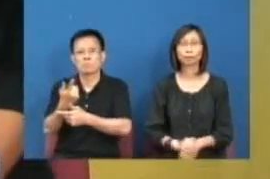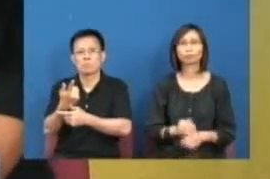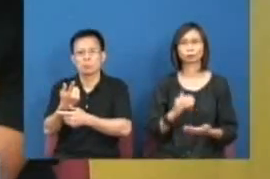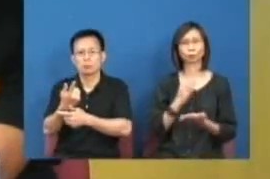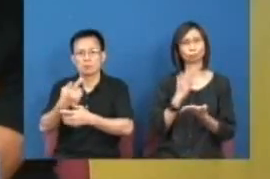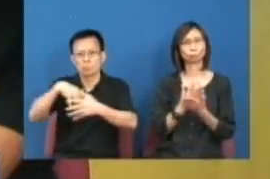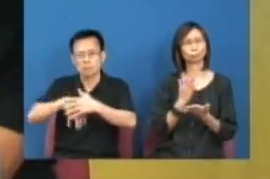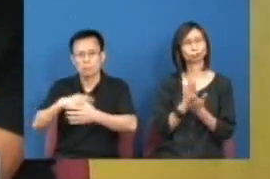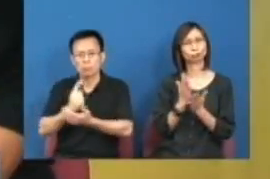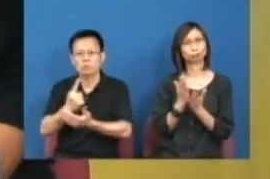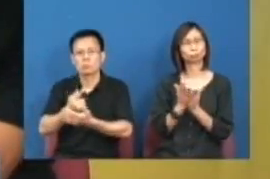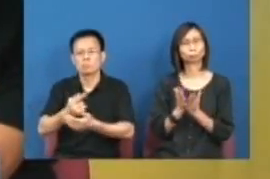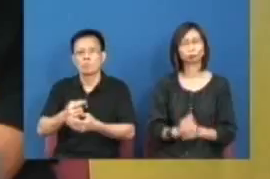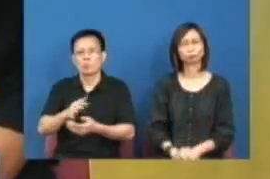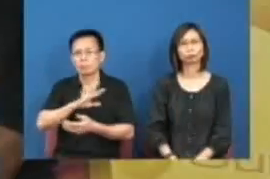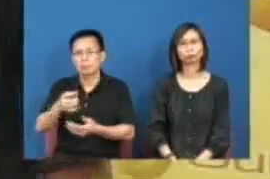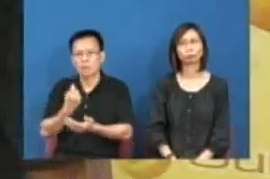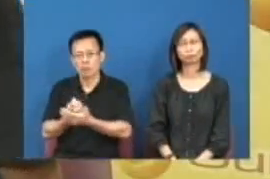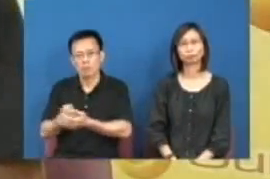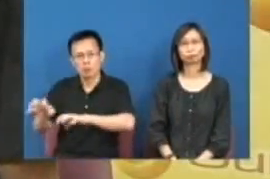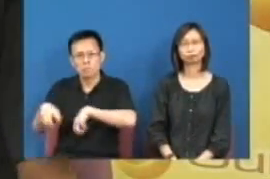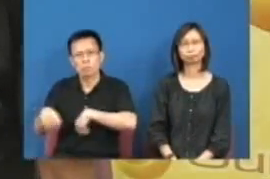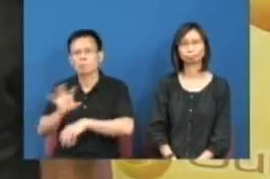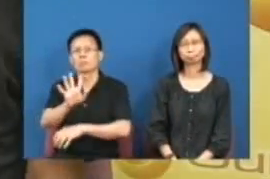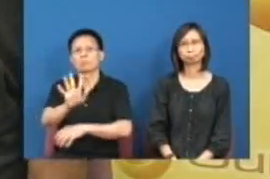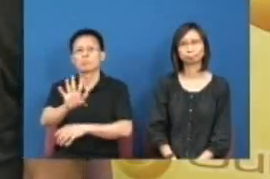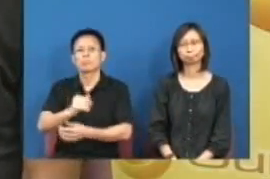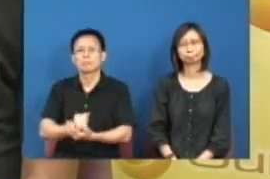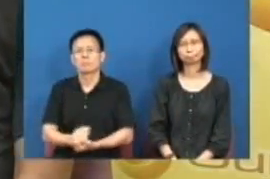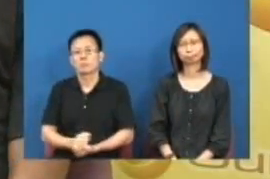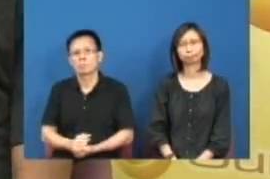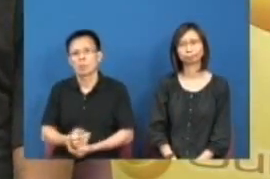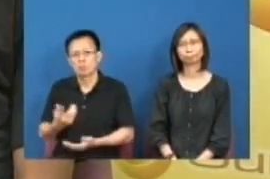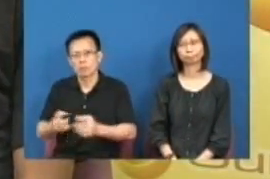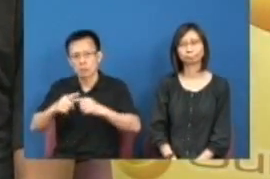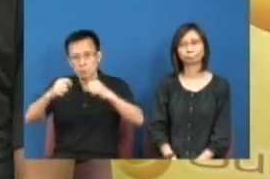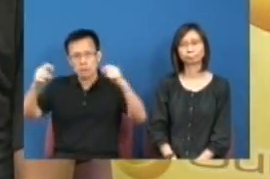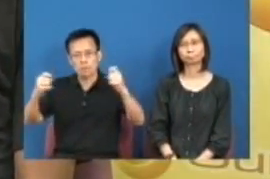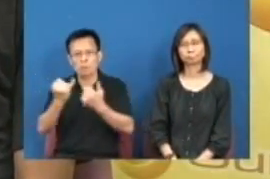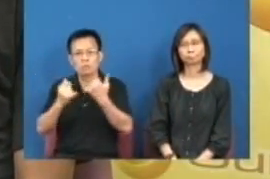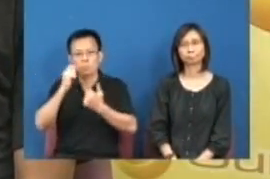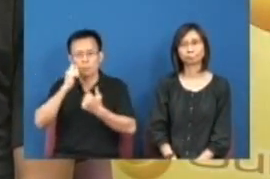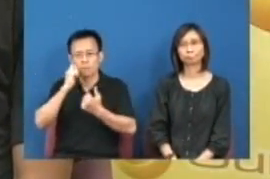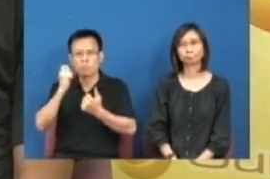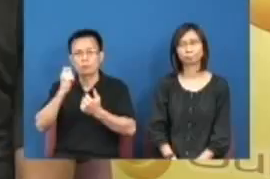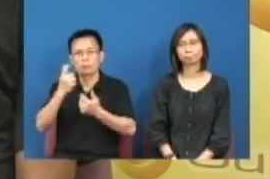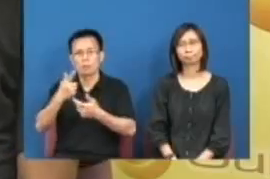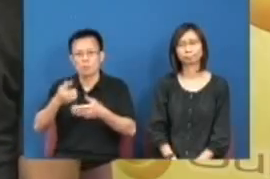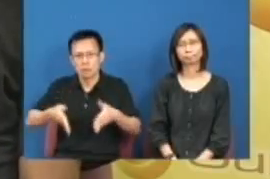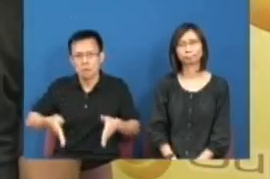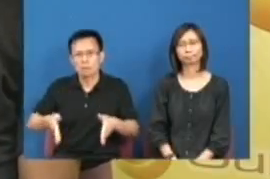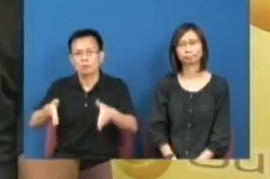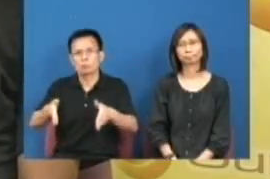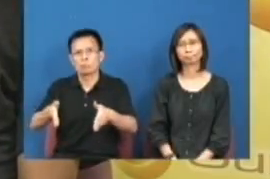為佢已經唔係純粹一個喺度種地嘅農民啊嘛，佢已經係喺城市裏邊生活過，亦都經歷過呢